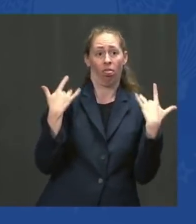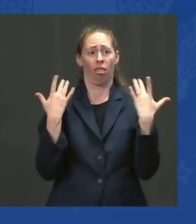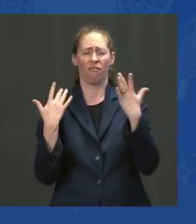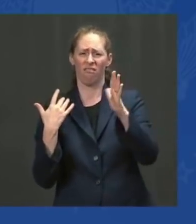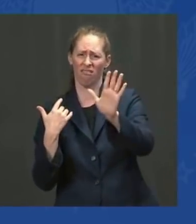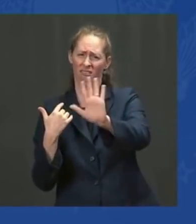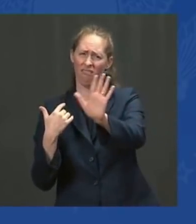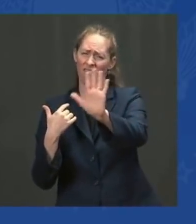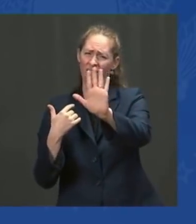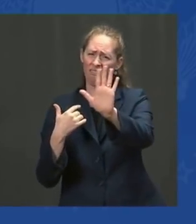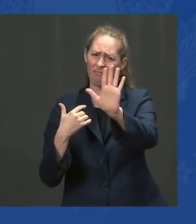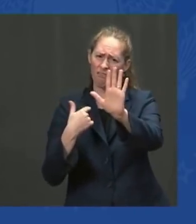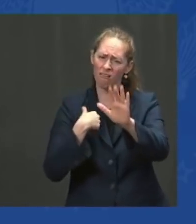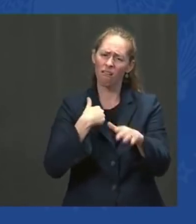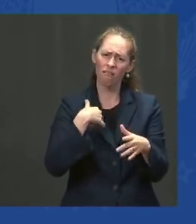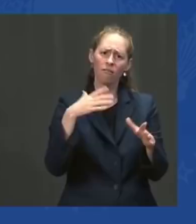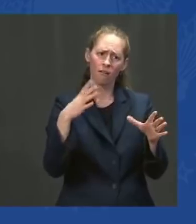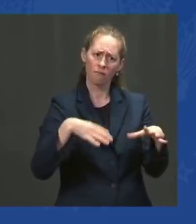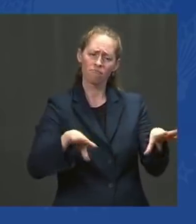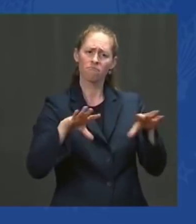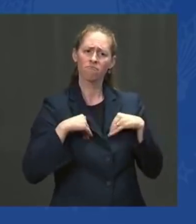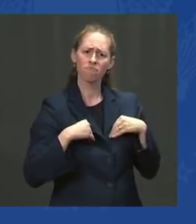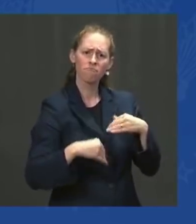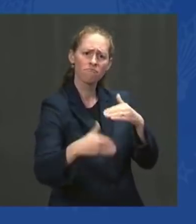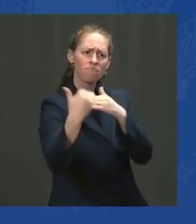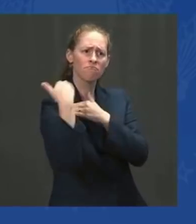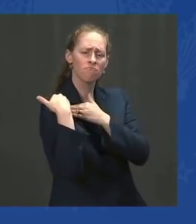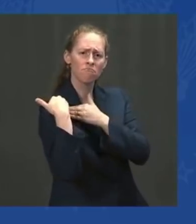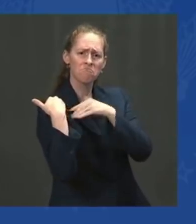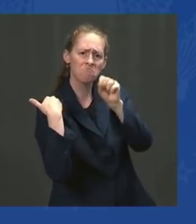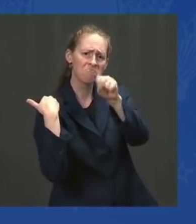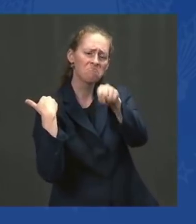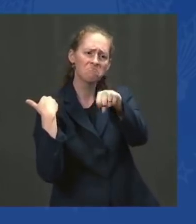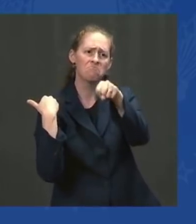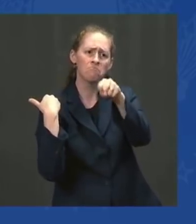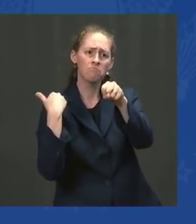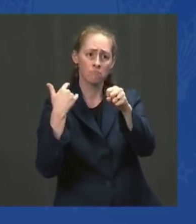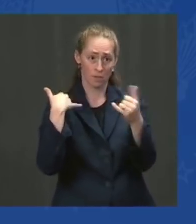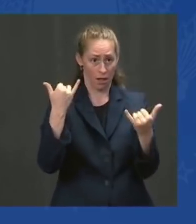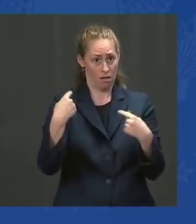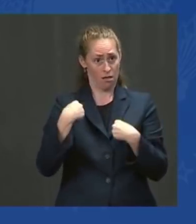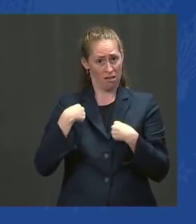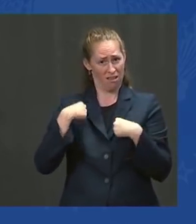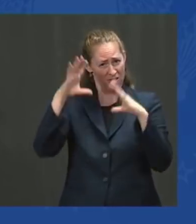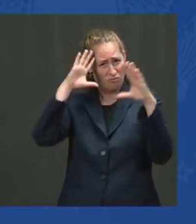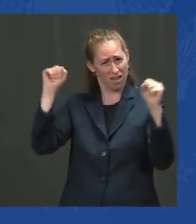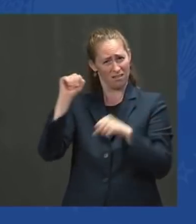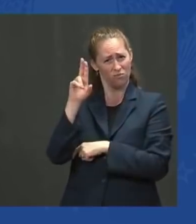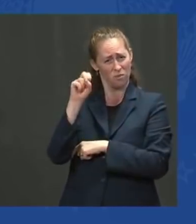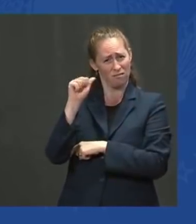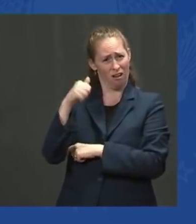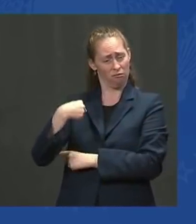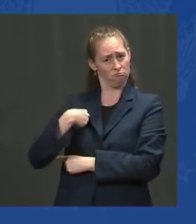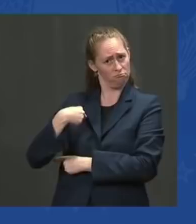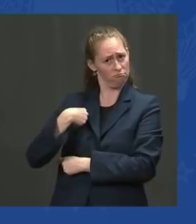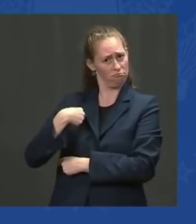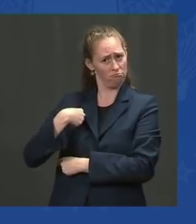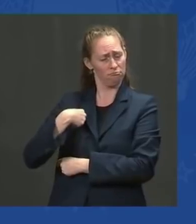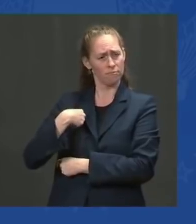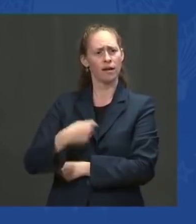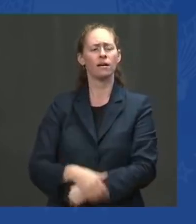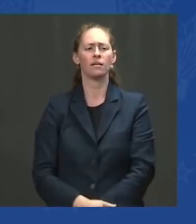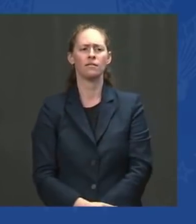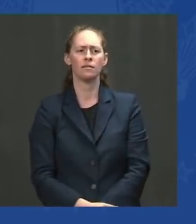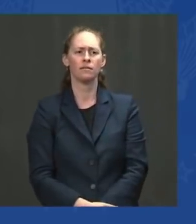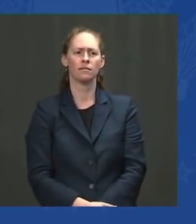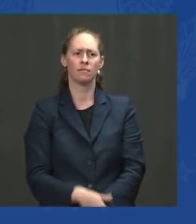候，中国的人均 GDP 大概都有人均600美元啊，所以从经济发展的角度讲